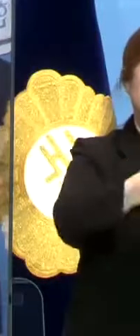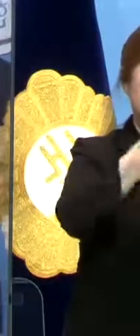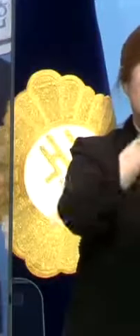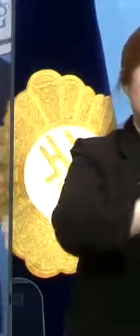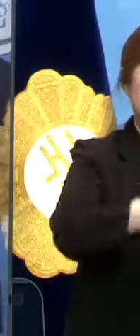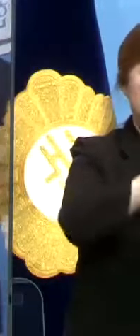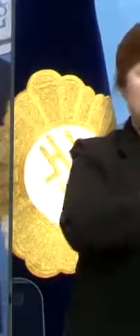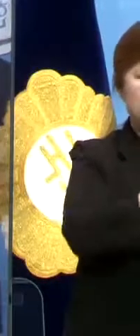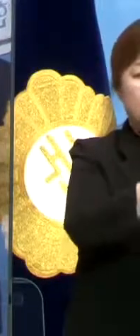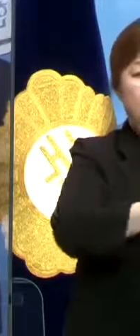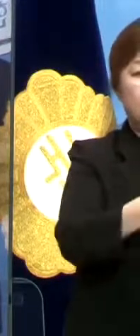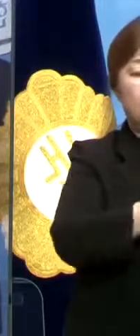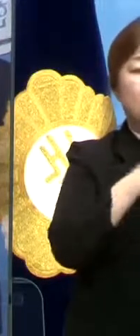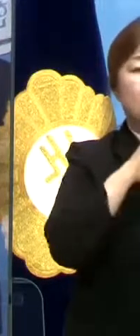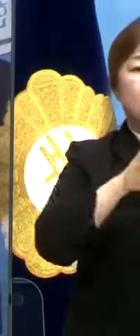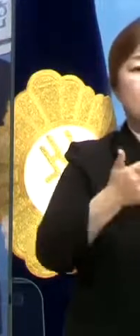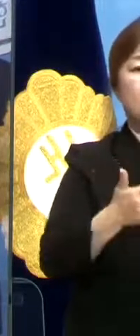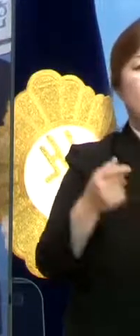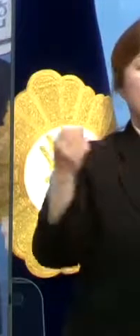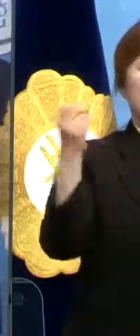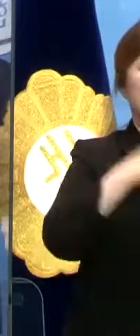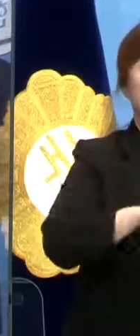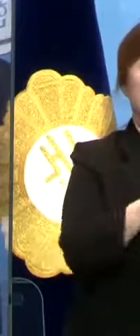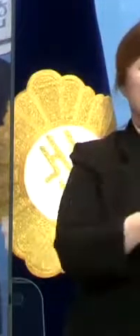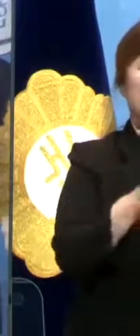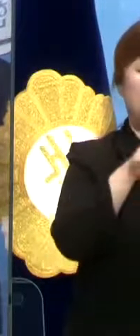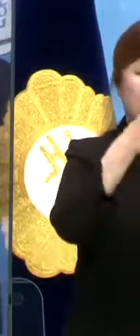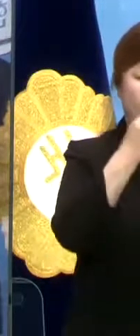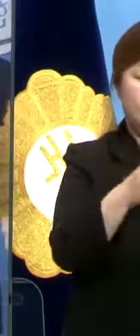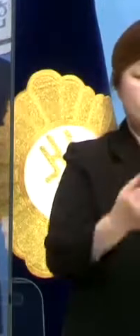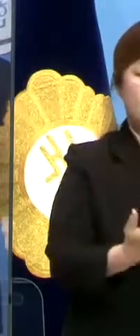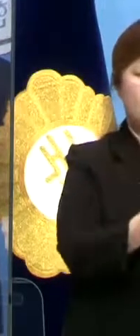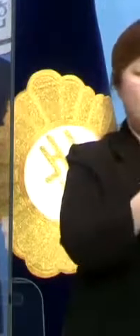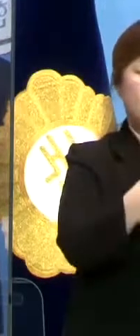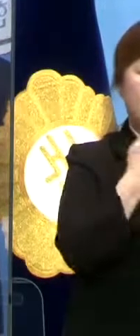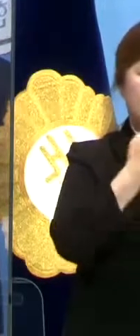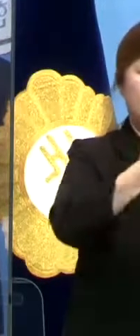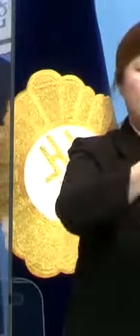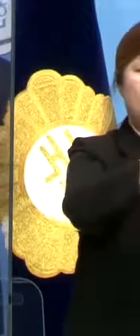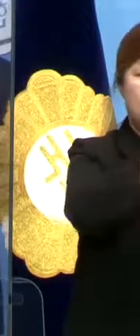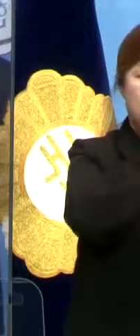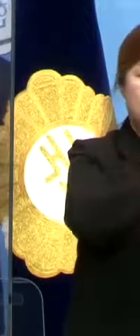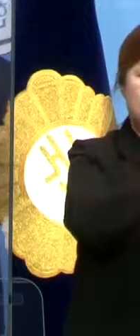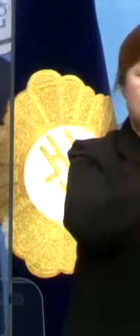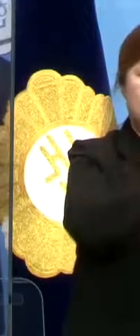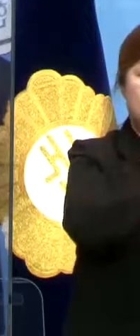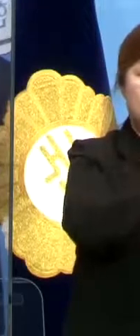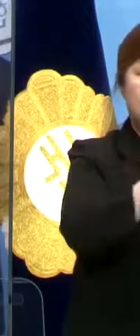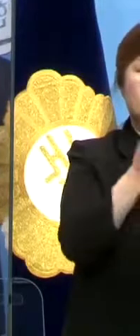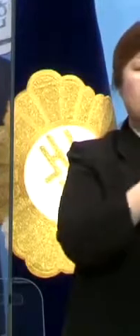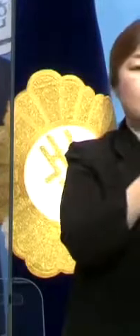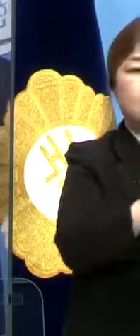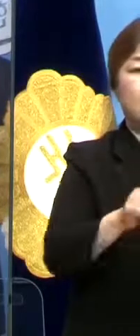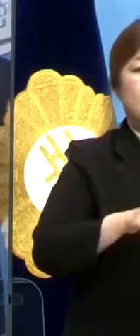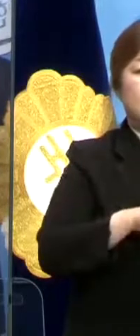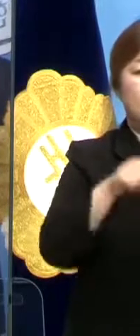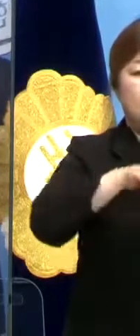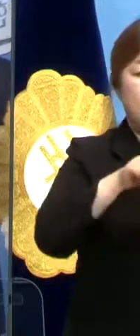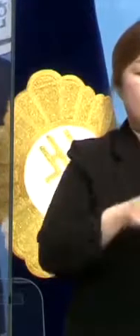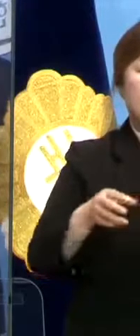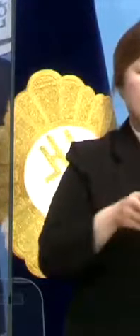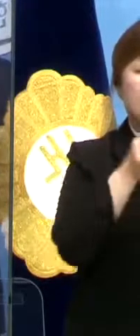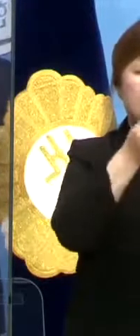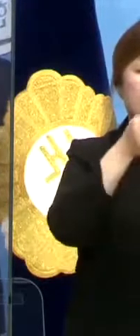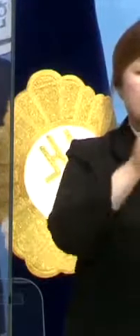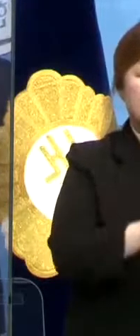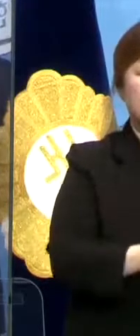사제와 부장 빵이라 더는 9장 독주 님과 같은 사고가 발생하지 않아야 한다는 유족에 뜻이 있었기 때문이다